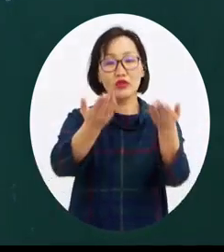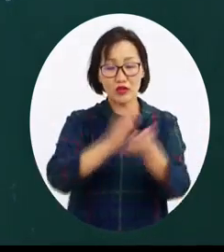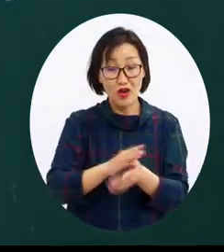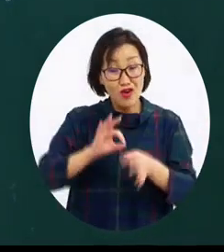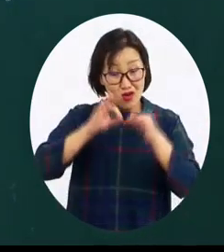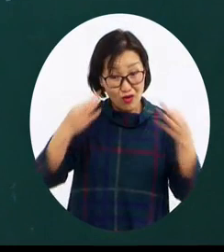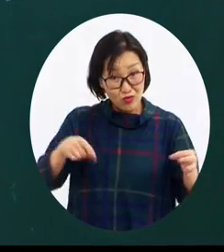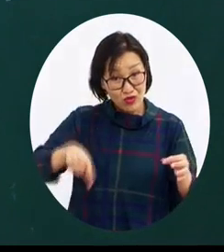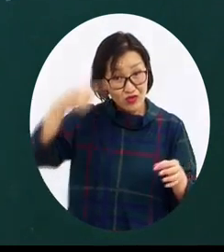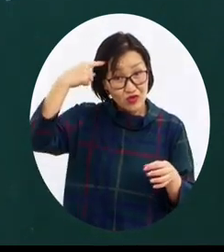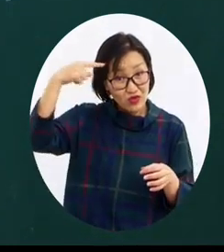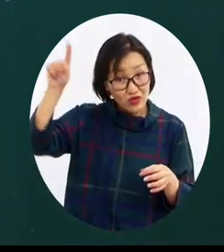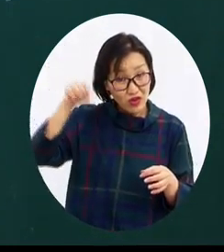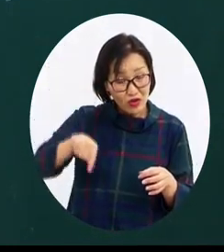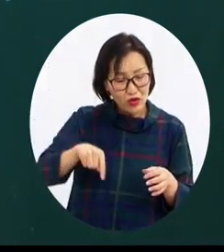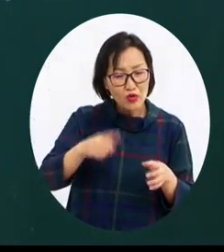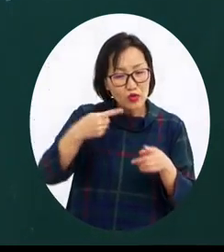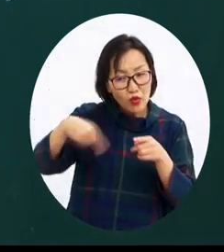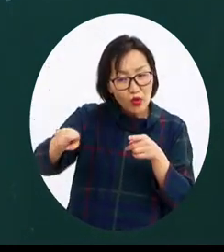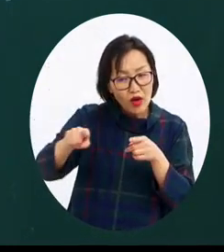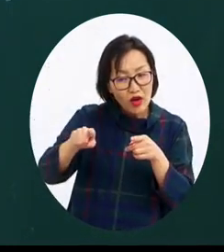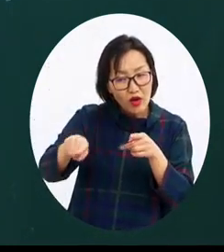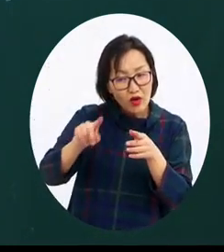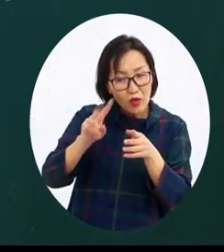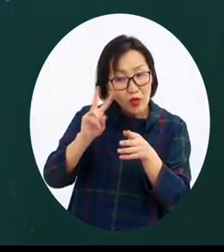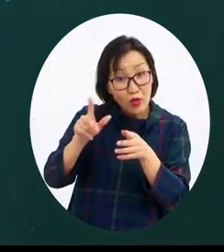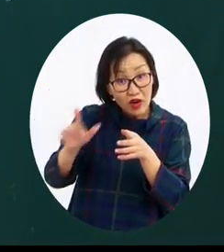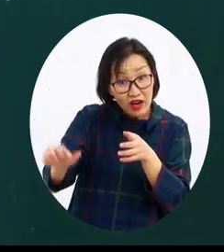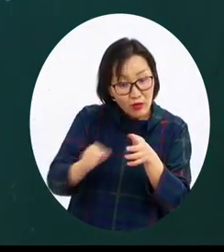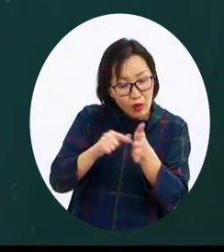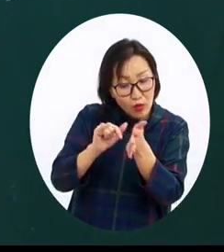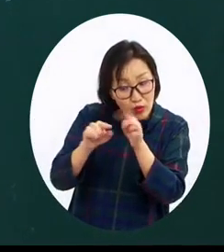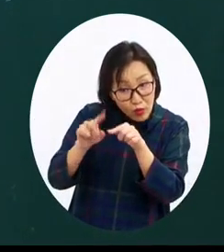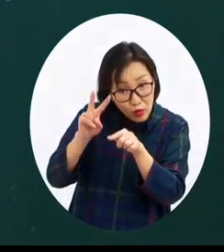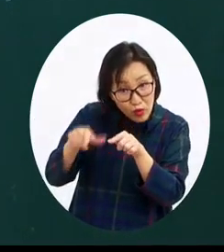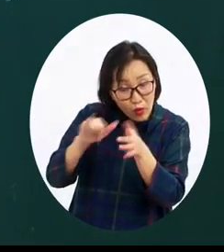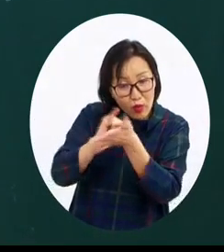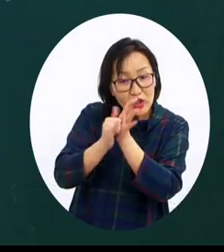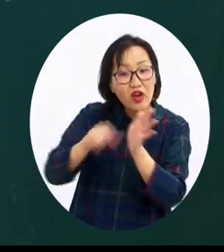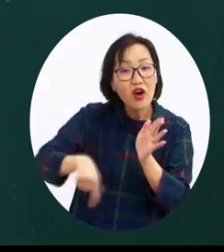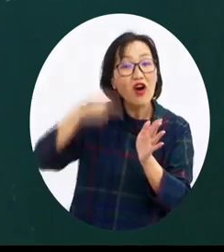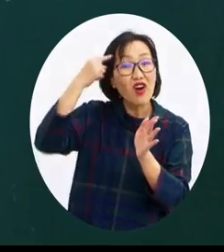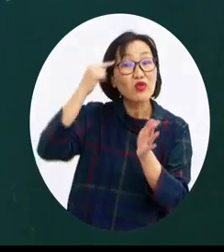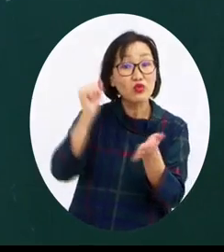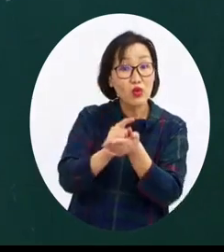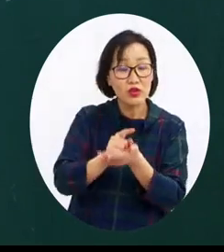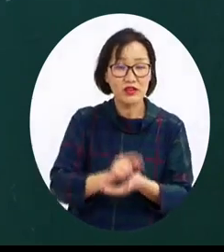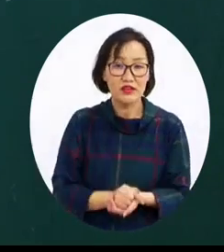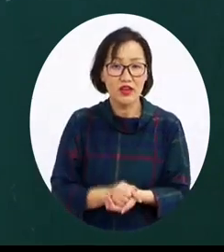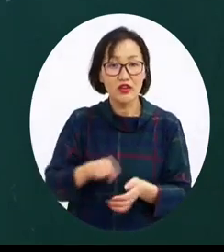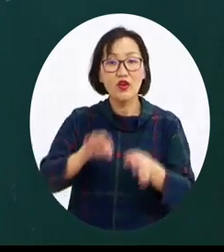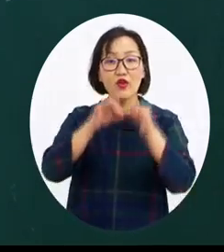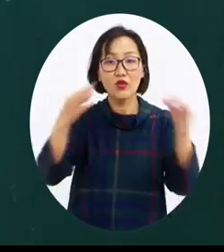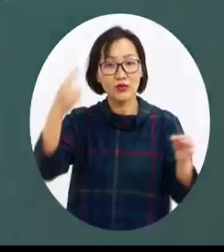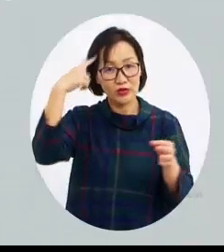За өгүүлбэр цохох нь тухайн хэлцээхээ утгыг ойлгож байна гэсэн үг юм байна. За ингээд нэг өгүүлбэр цохоо